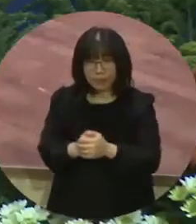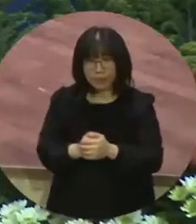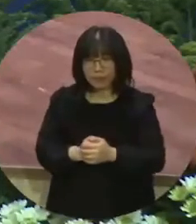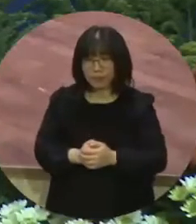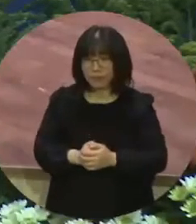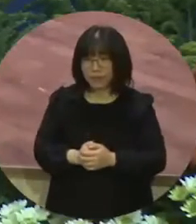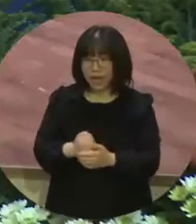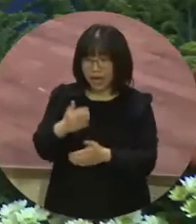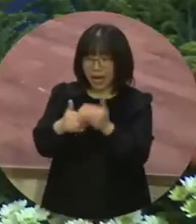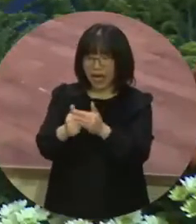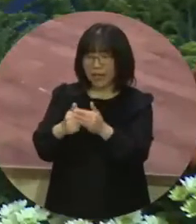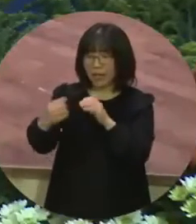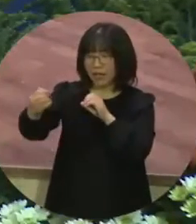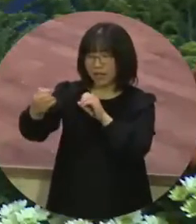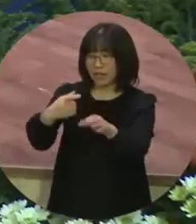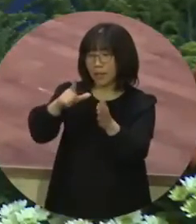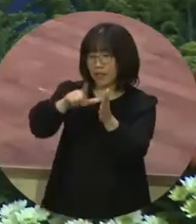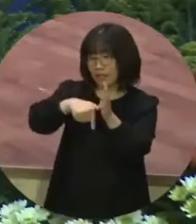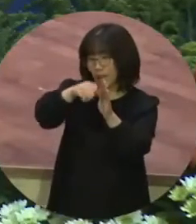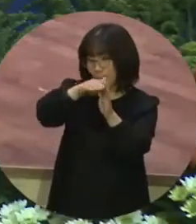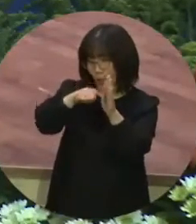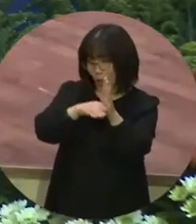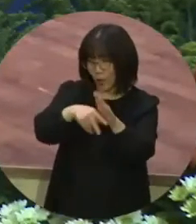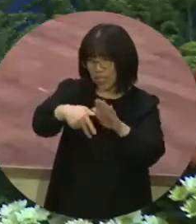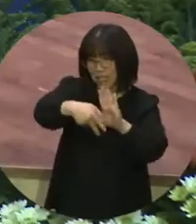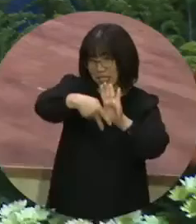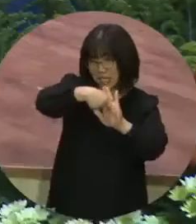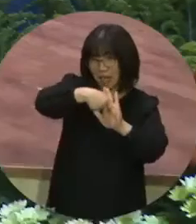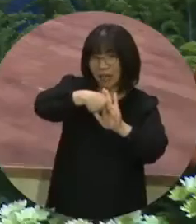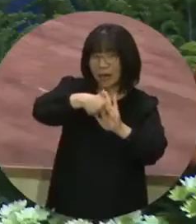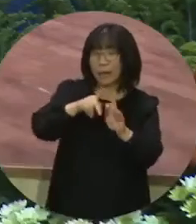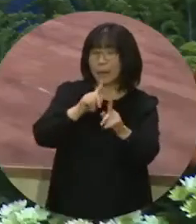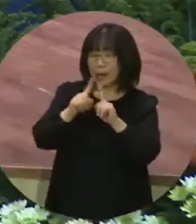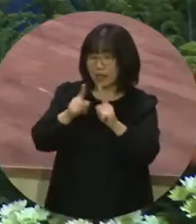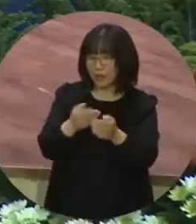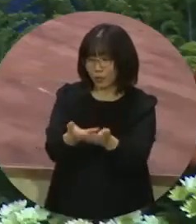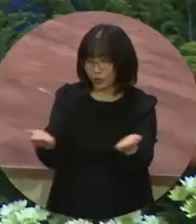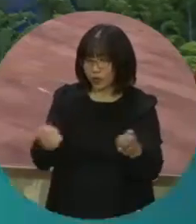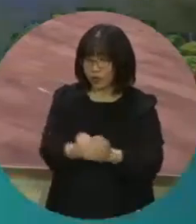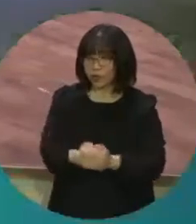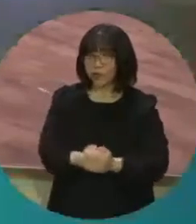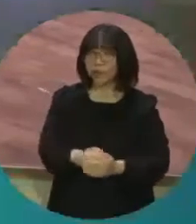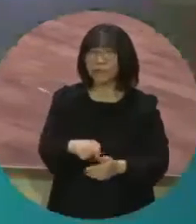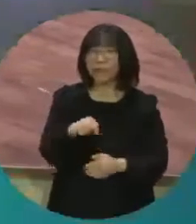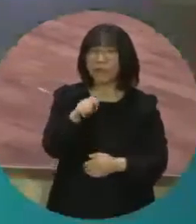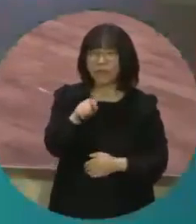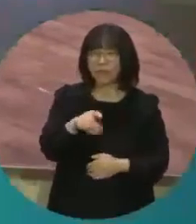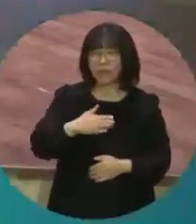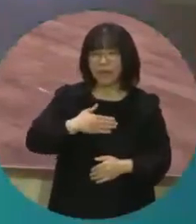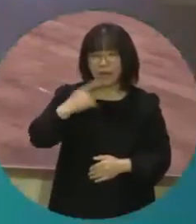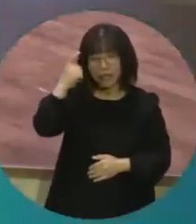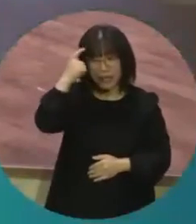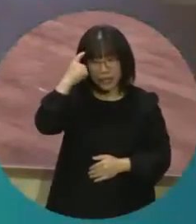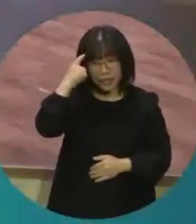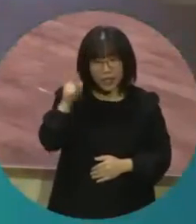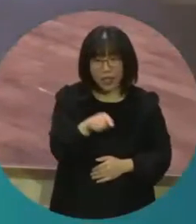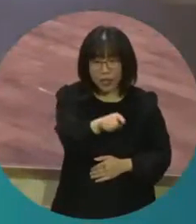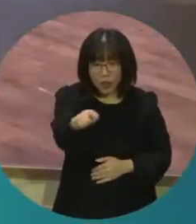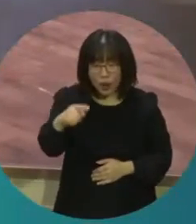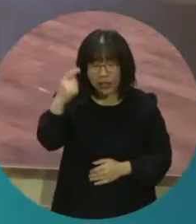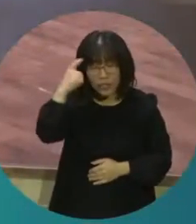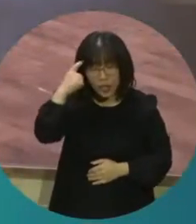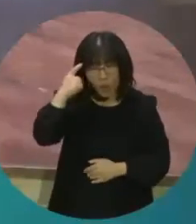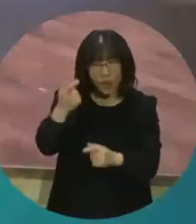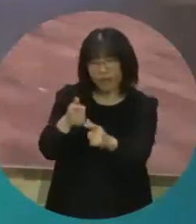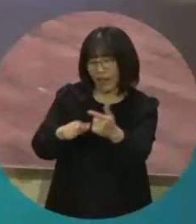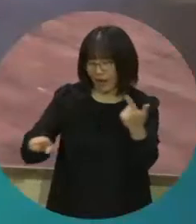하나님의 응답 시간표에 대해서는요, 이사야 55장 8절 9절에 말씀하고 있습니다. 이는 내 생각이 너희 생각과 다르며